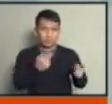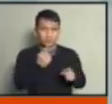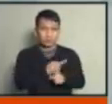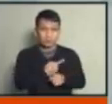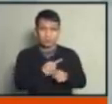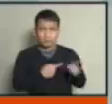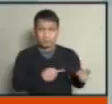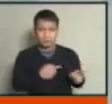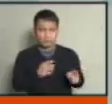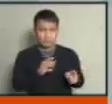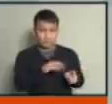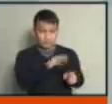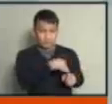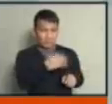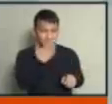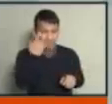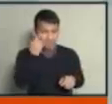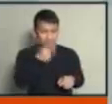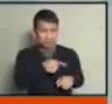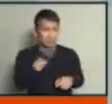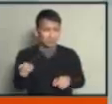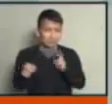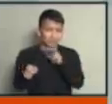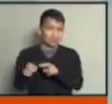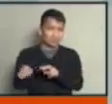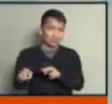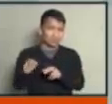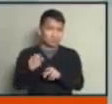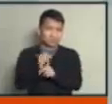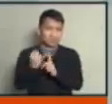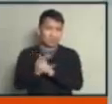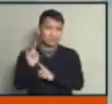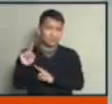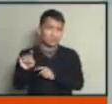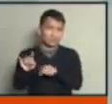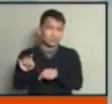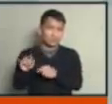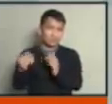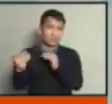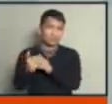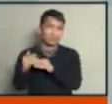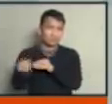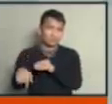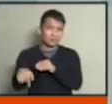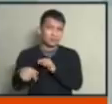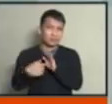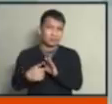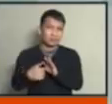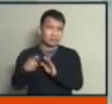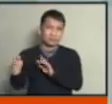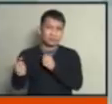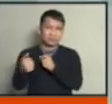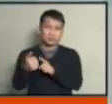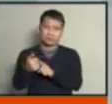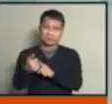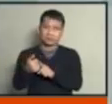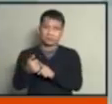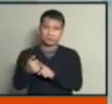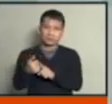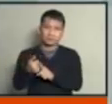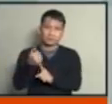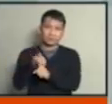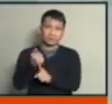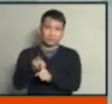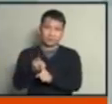dahilan yung meron kang nakikita na hindi maganda sa social media laban sa misis para siya bugbugin mo. Ay hindi, wala pong